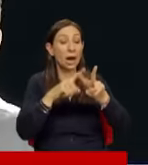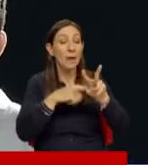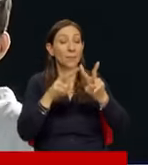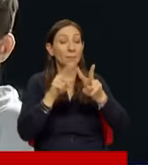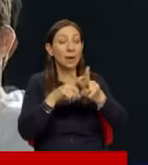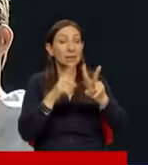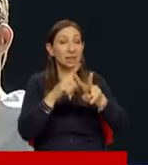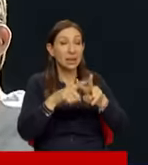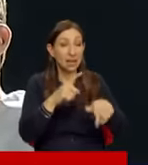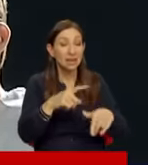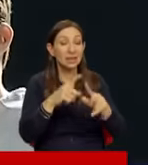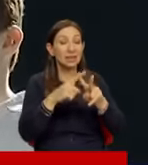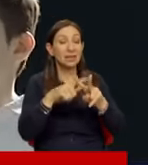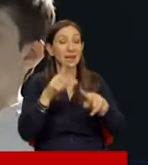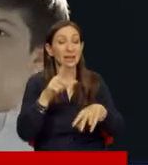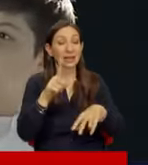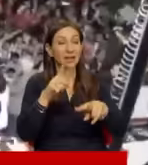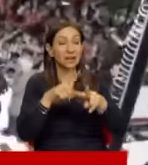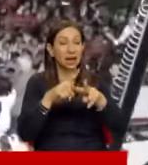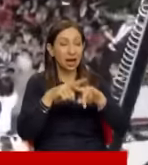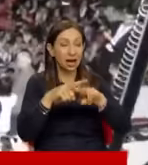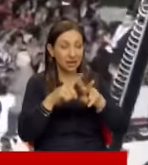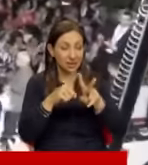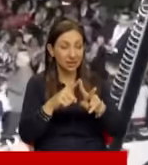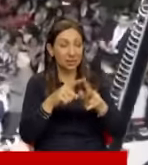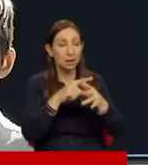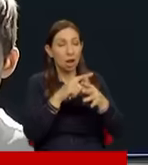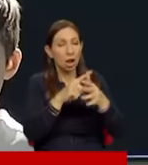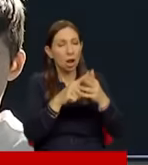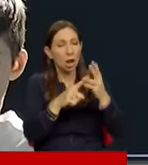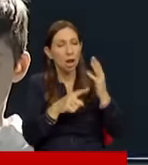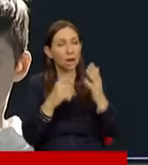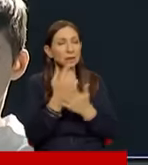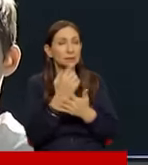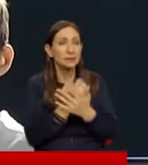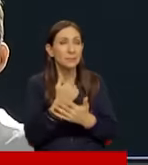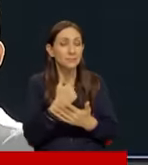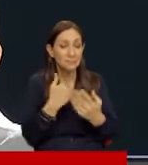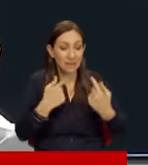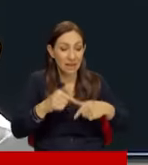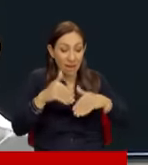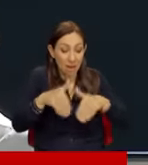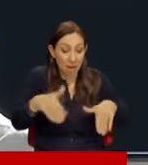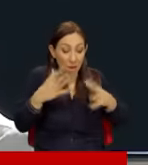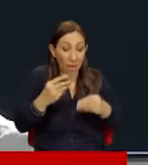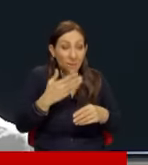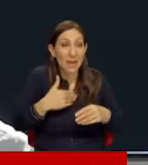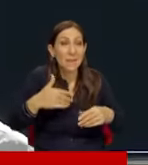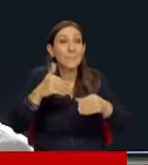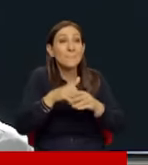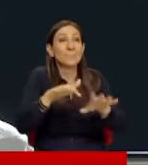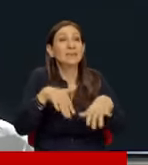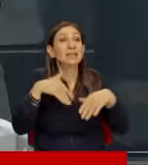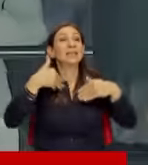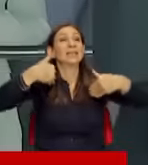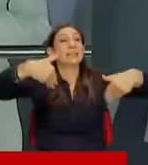Belediyesi'ni kazandık, Nallıhan Belediyesi'ni kazandık. Belediyede bizlere engel olan belediye meclis